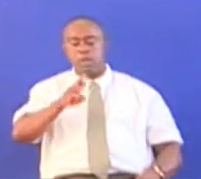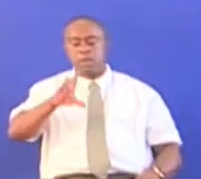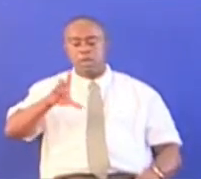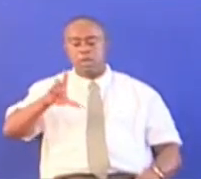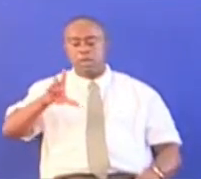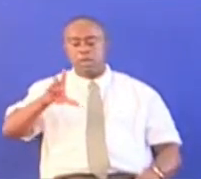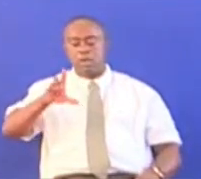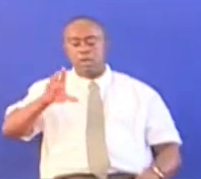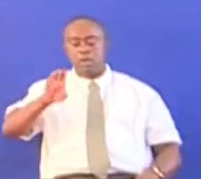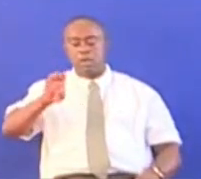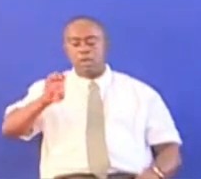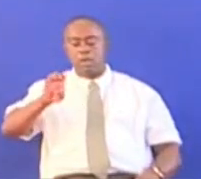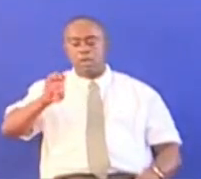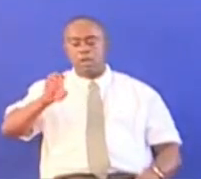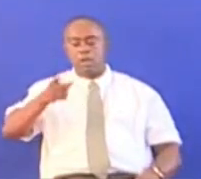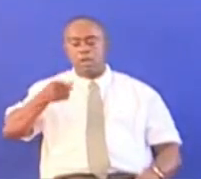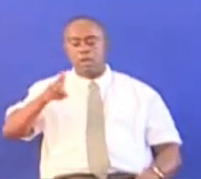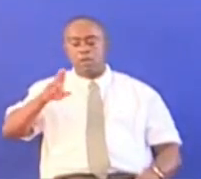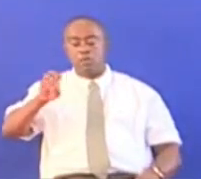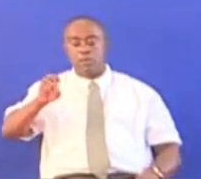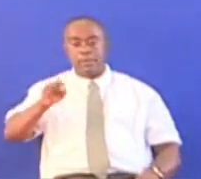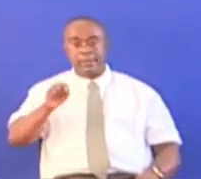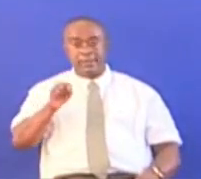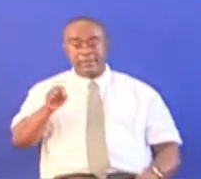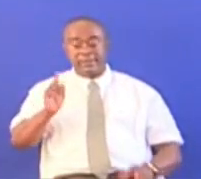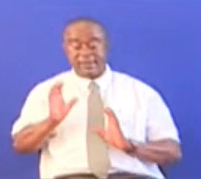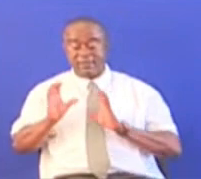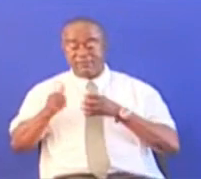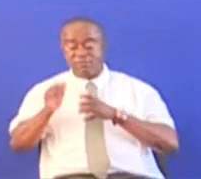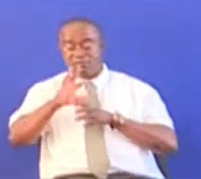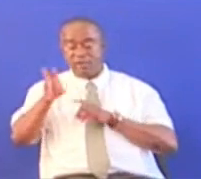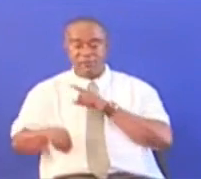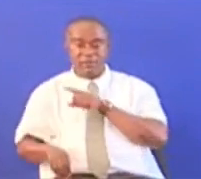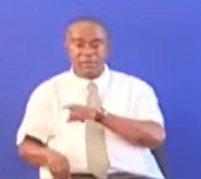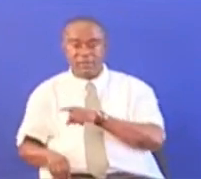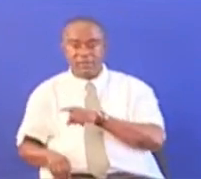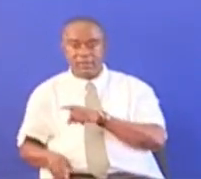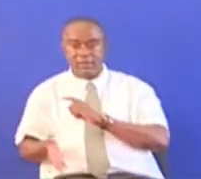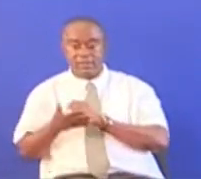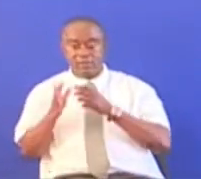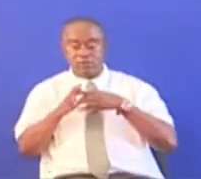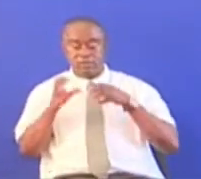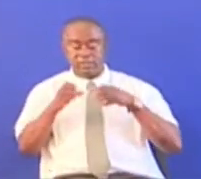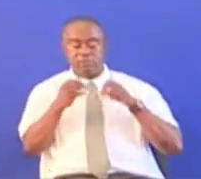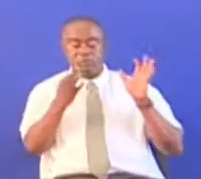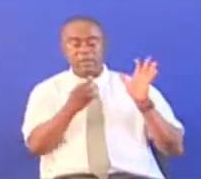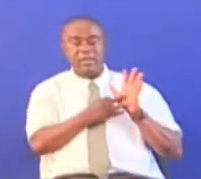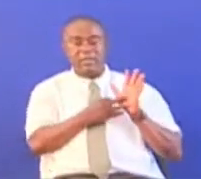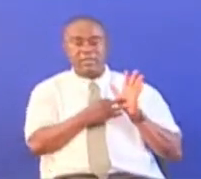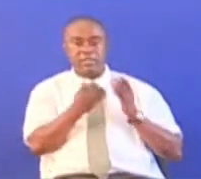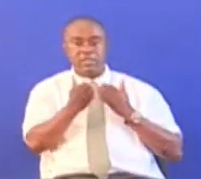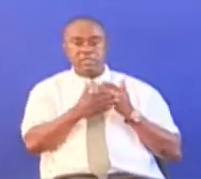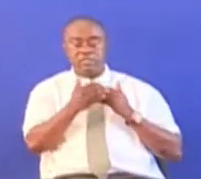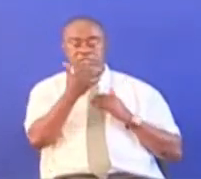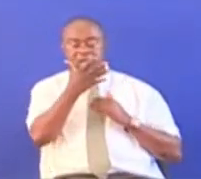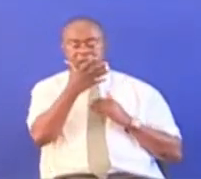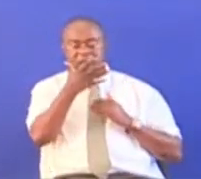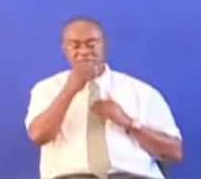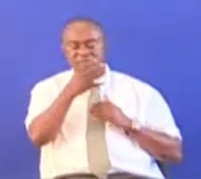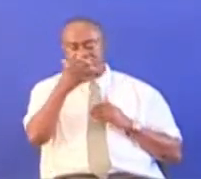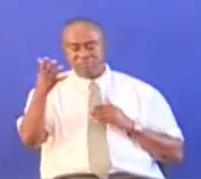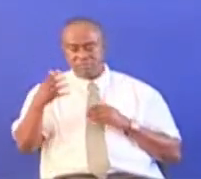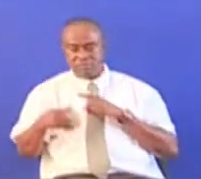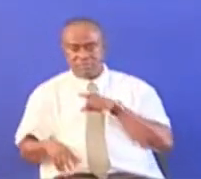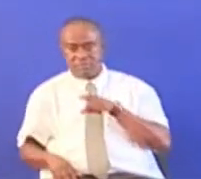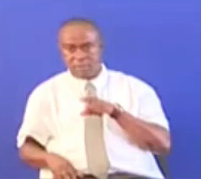mwenyekiti, hii Super League ni ligi ya vilabu vya Afrika ambayo inahusisha timu nane. Tuna nchi 50 na kitu kwenye